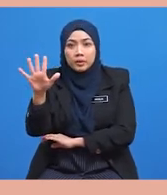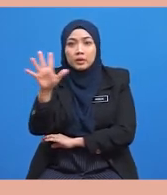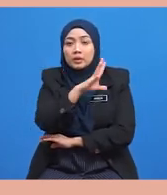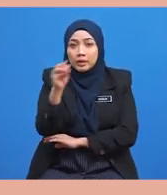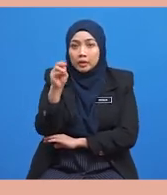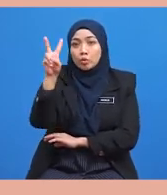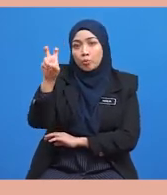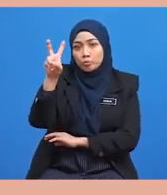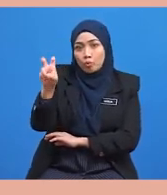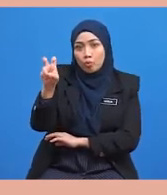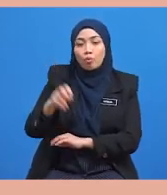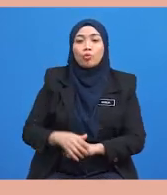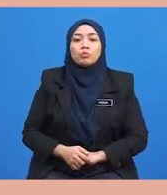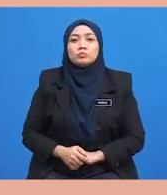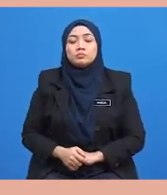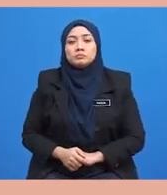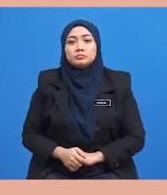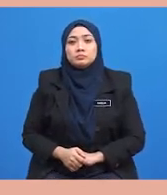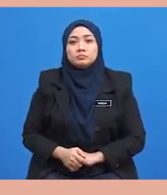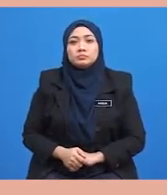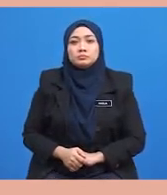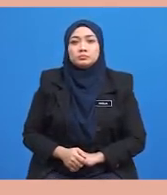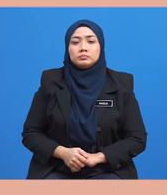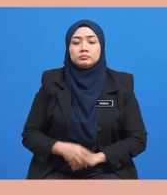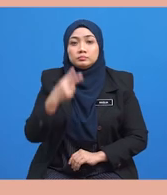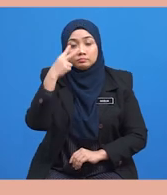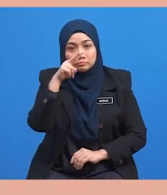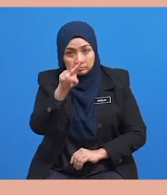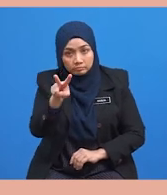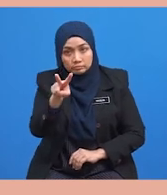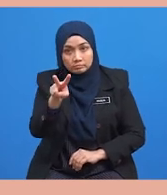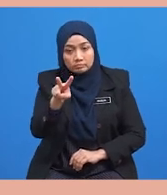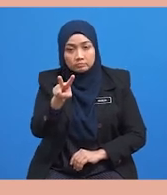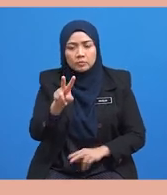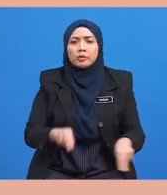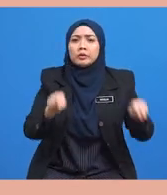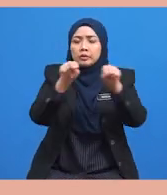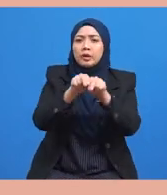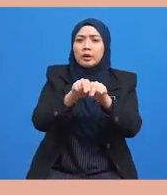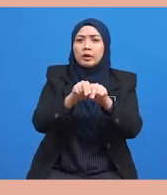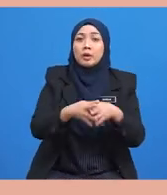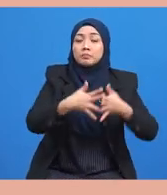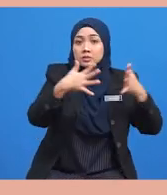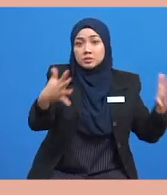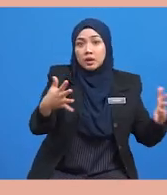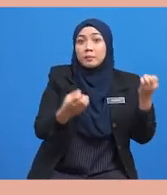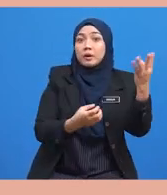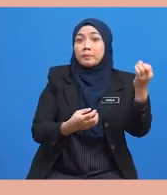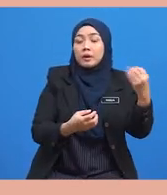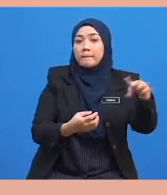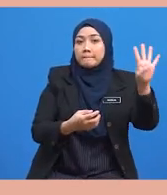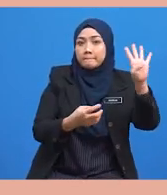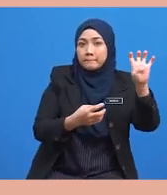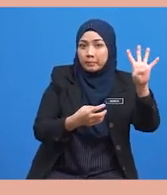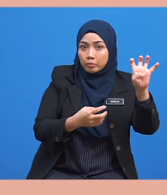dan 20. Baiklah, berdasarkan data tersebut, nilai cerapan terbesar ialah